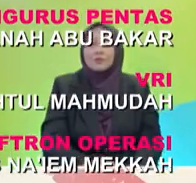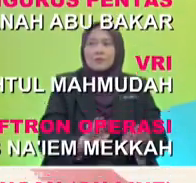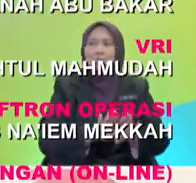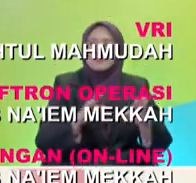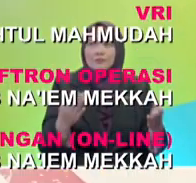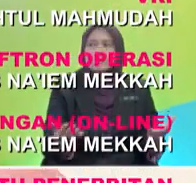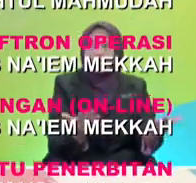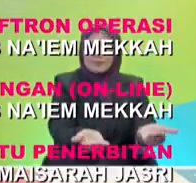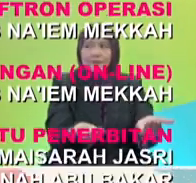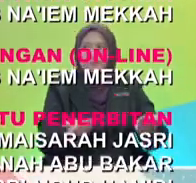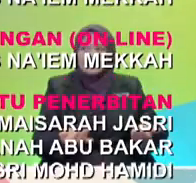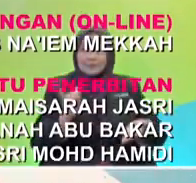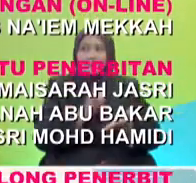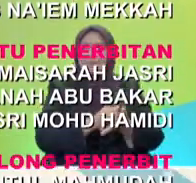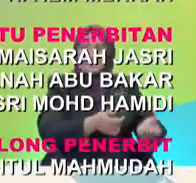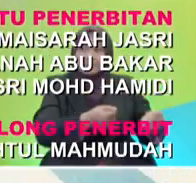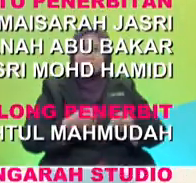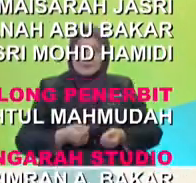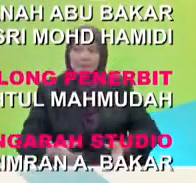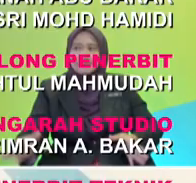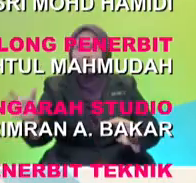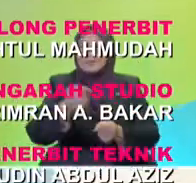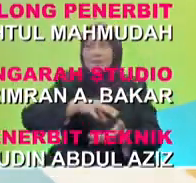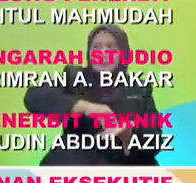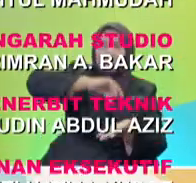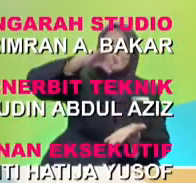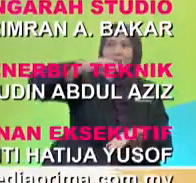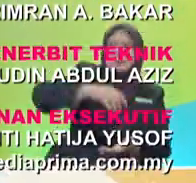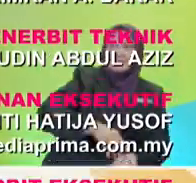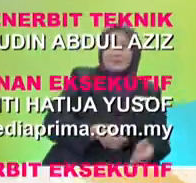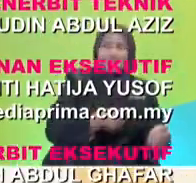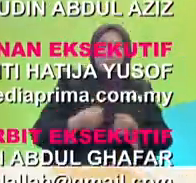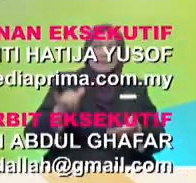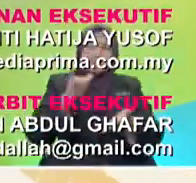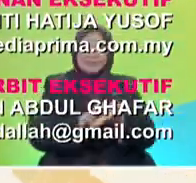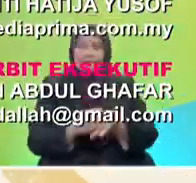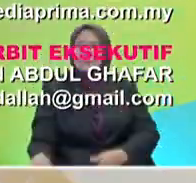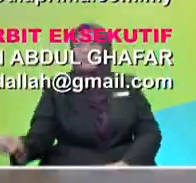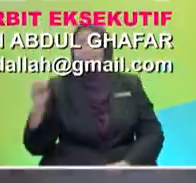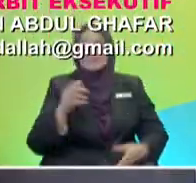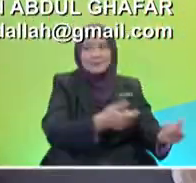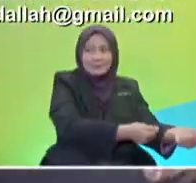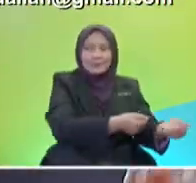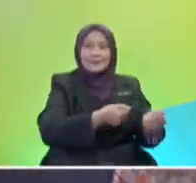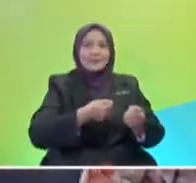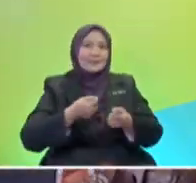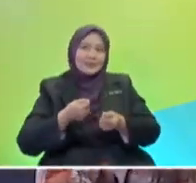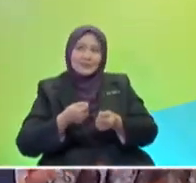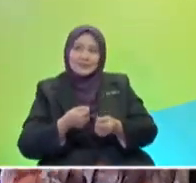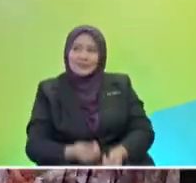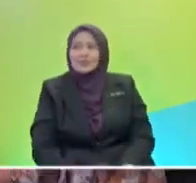semua Galaxy itu tarik Ambil tisu tarik itu daya